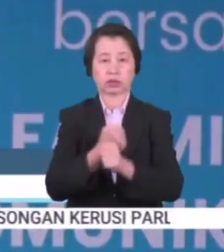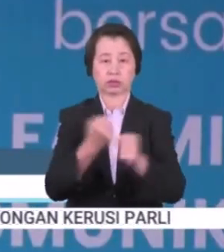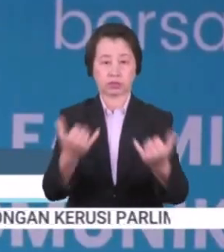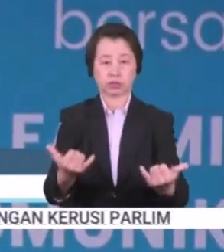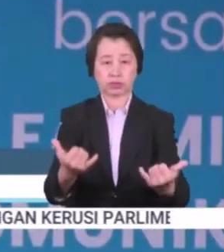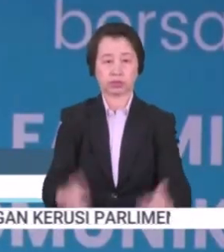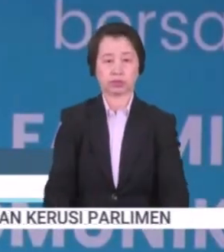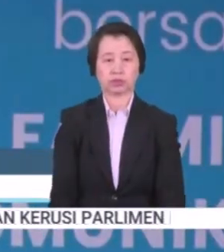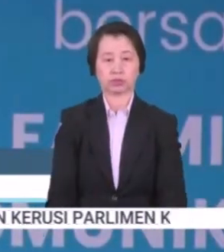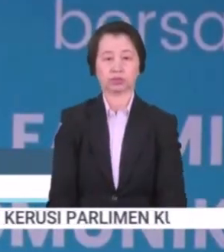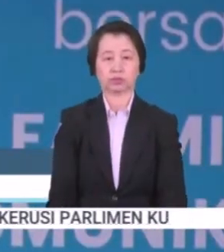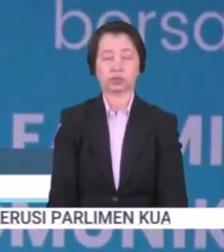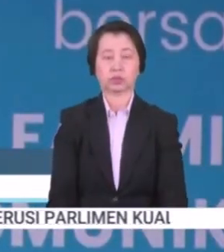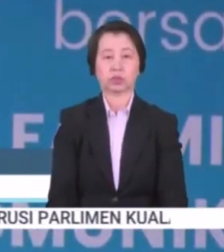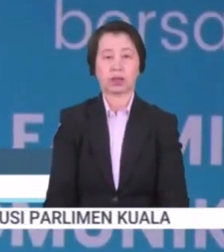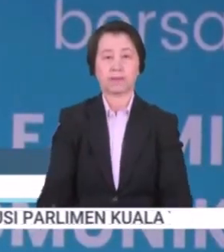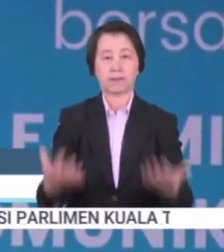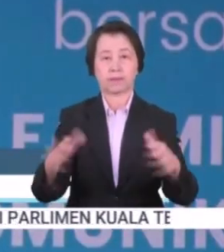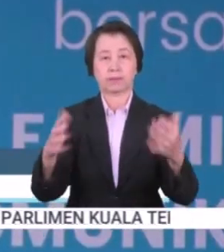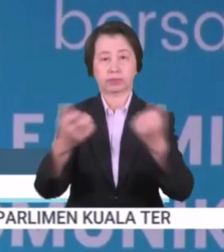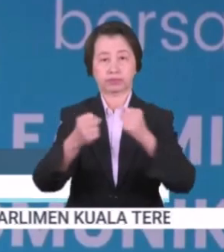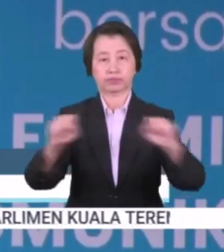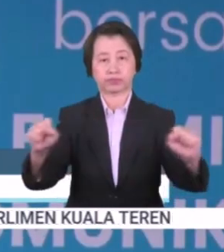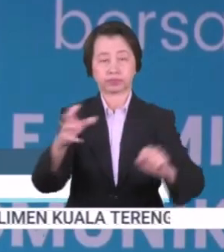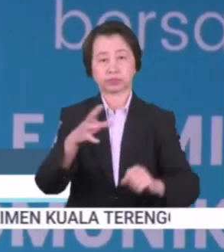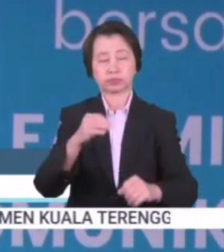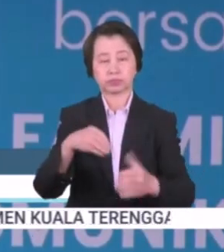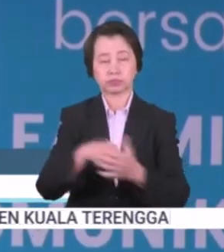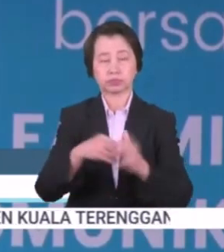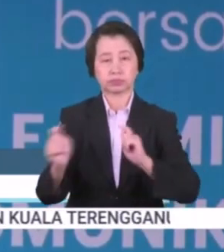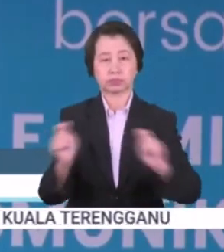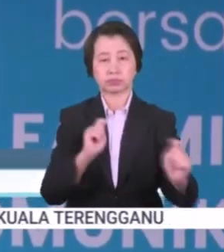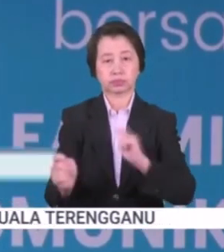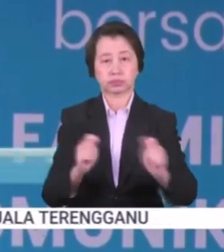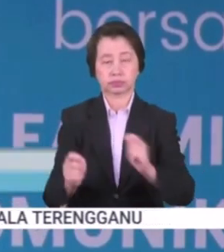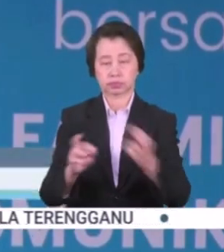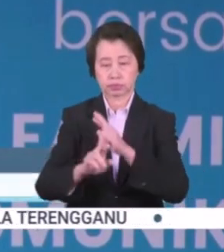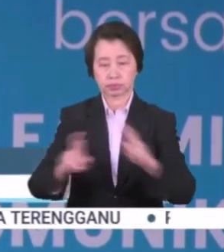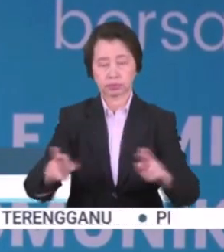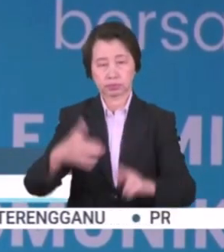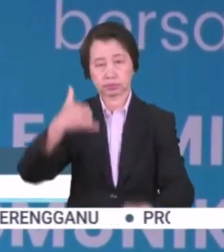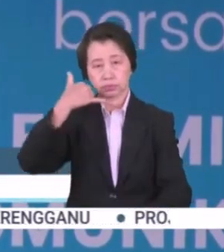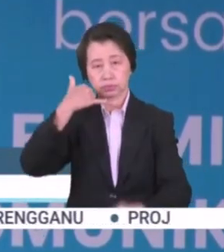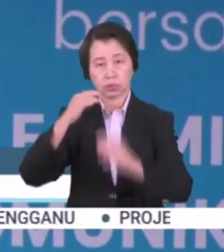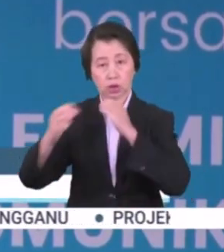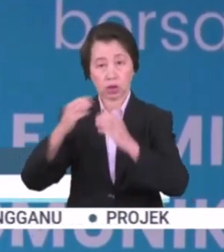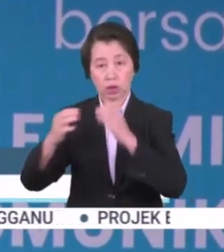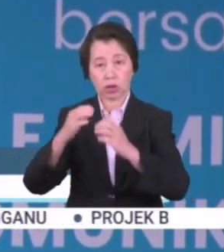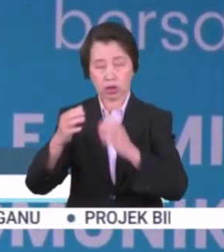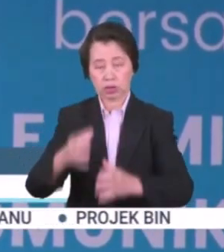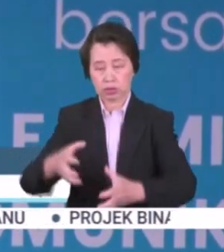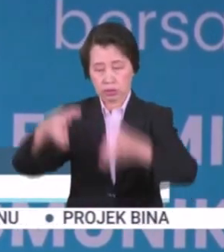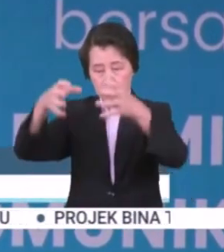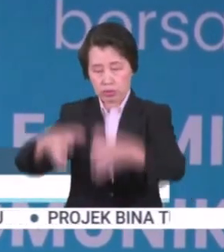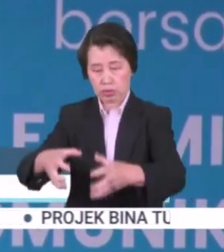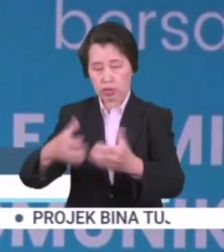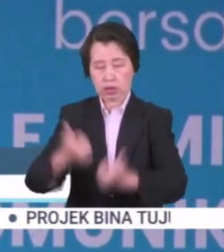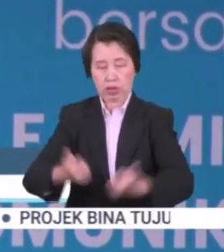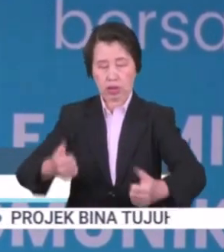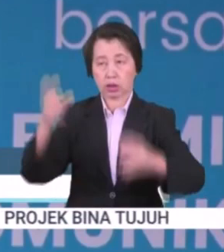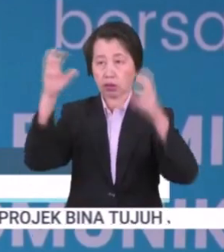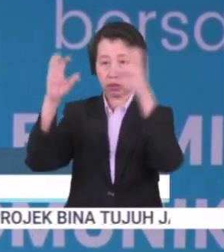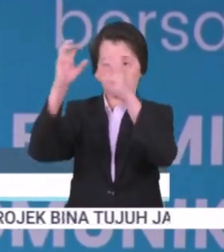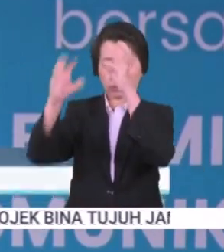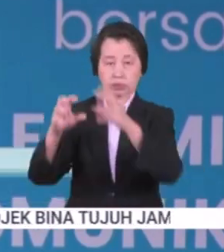ini adanya telah siap dan dalam tidak akan pihak penyedia telekomunikasi untuk pemasangan peralatan